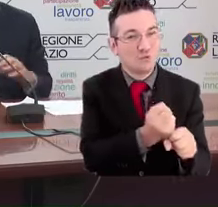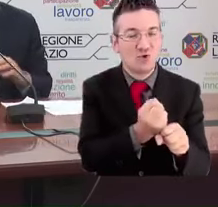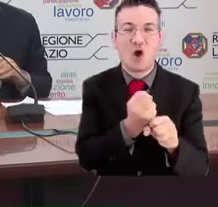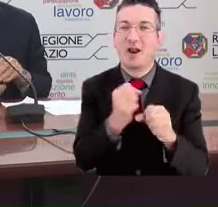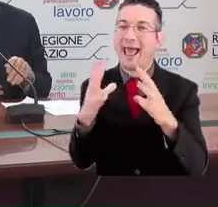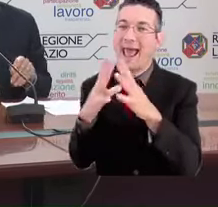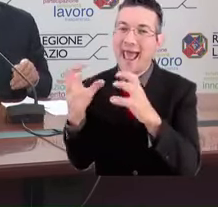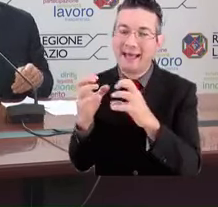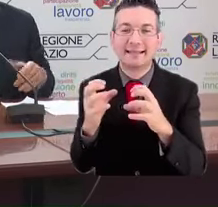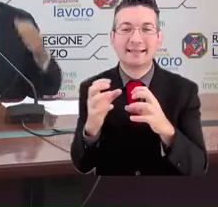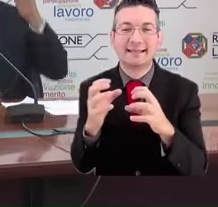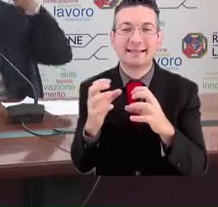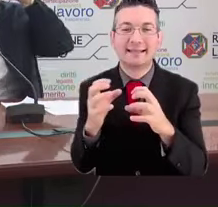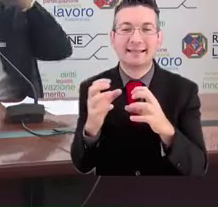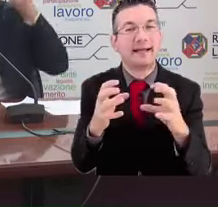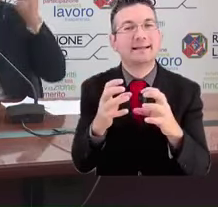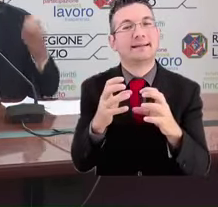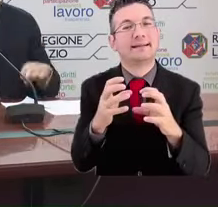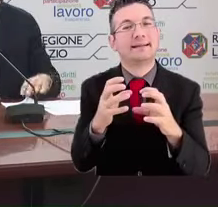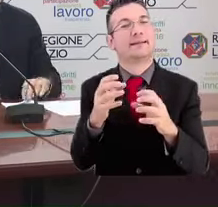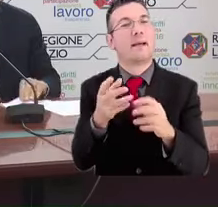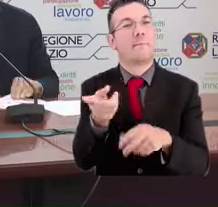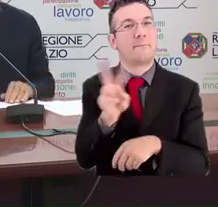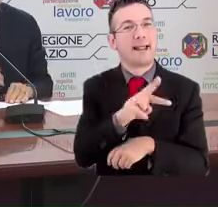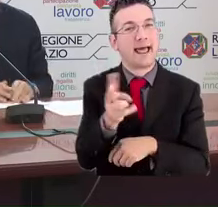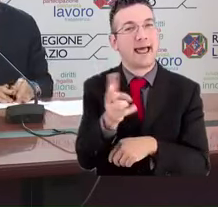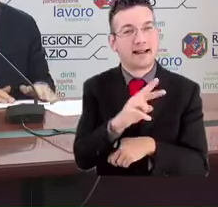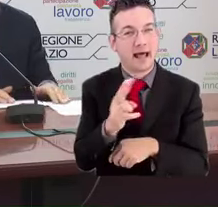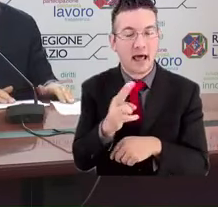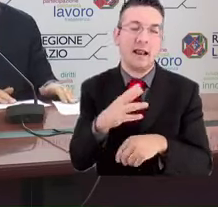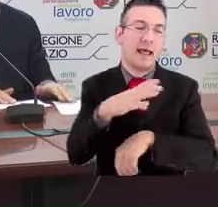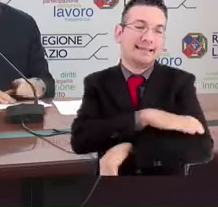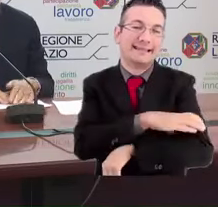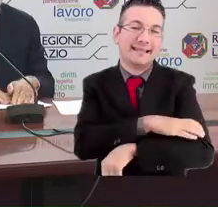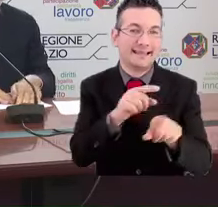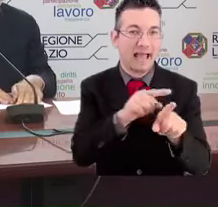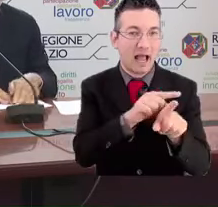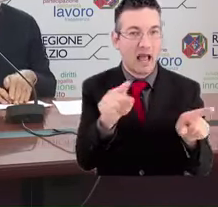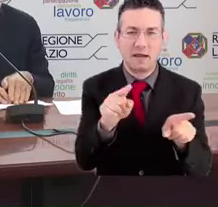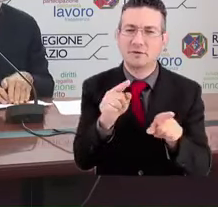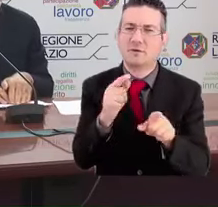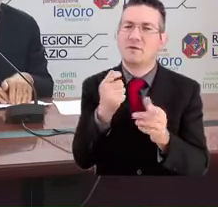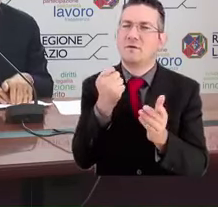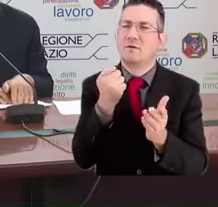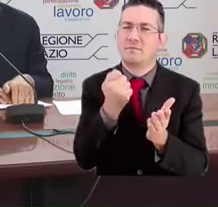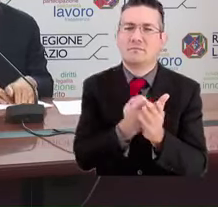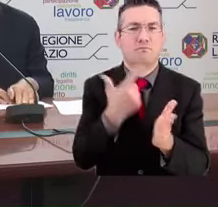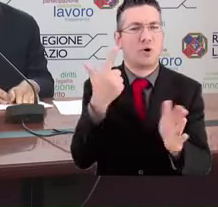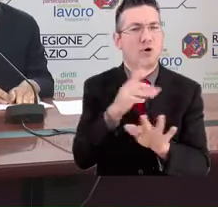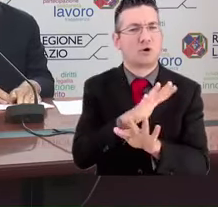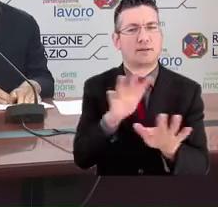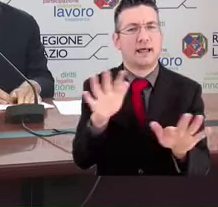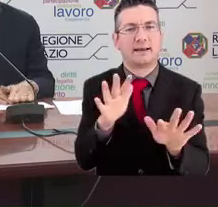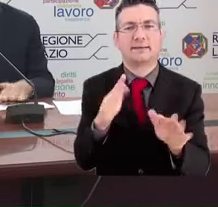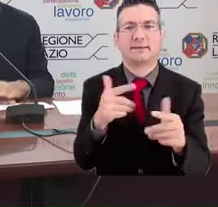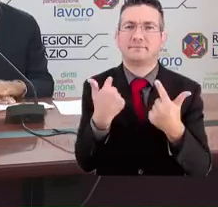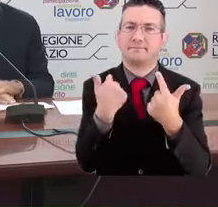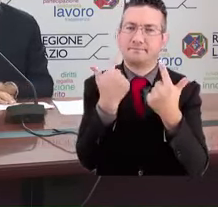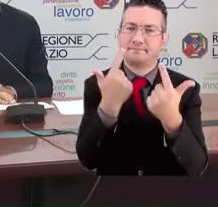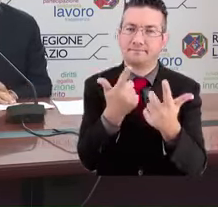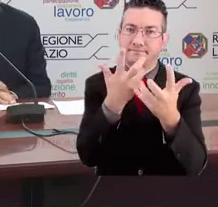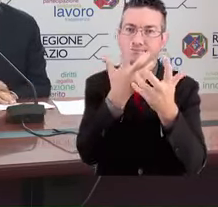e sindacati parti datoriali parti parti sindacali è fondamentale per dare risposte poi perché